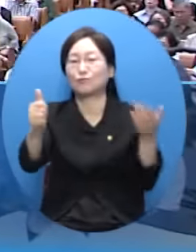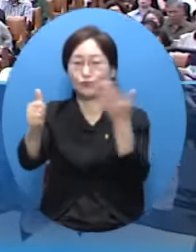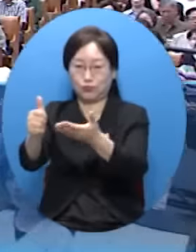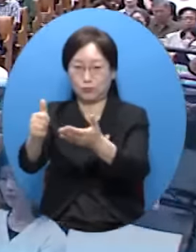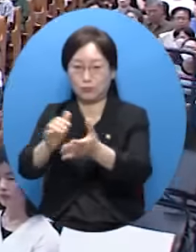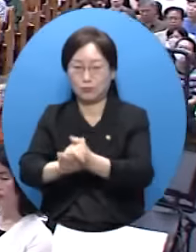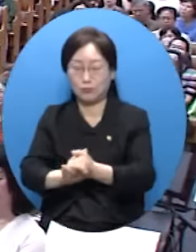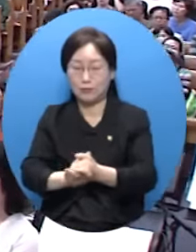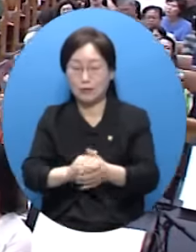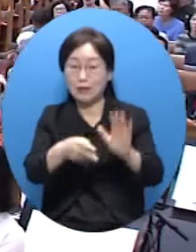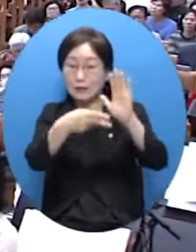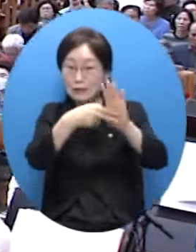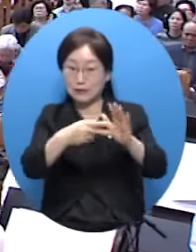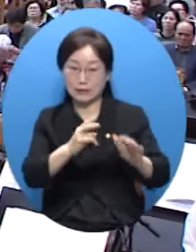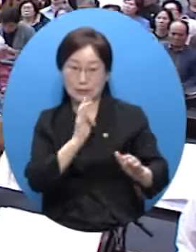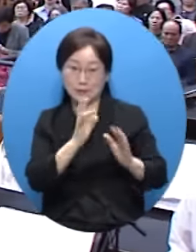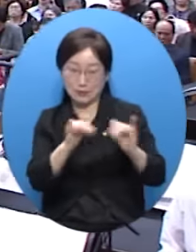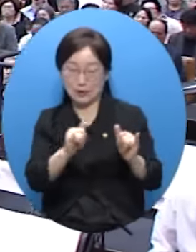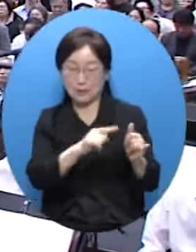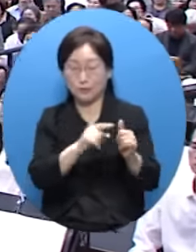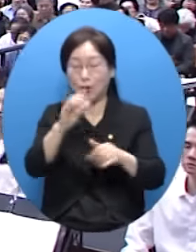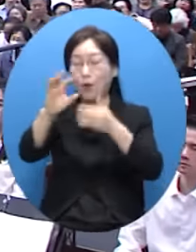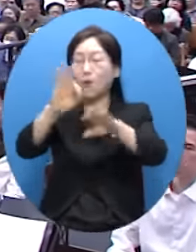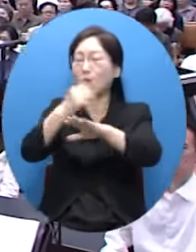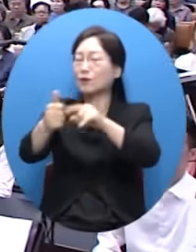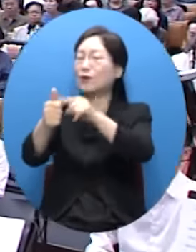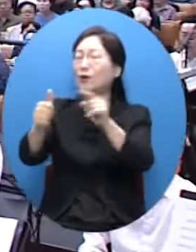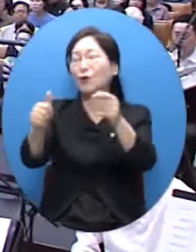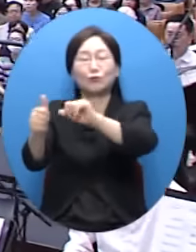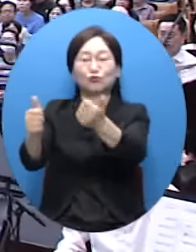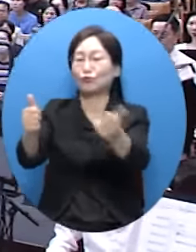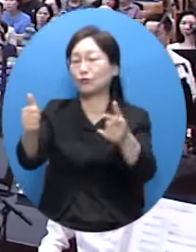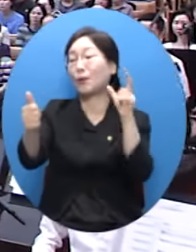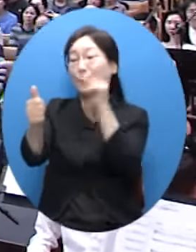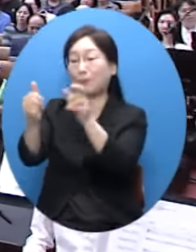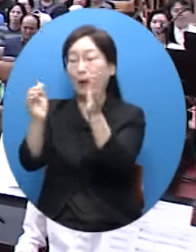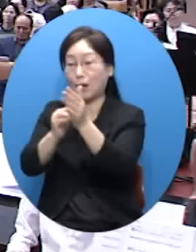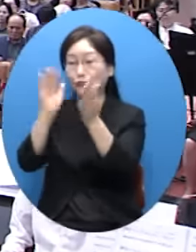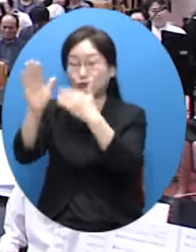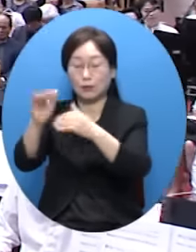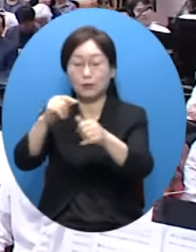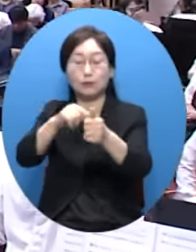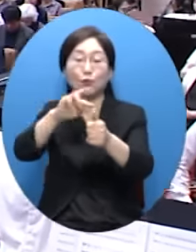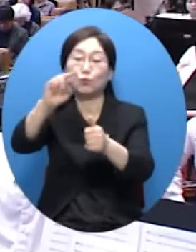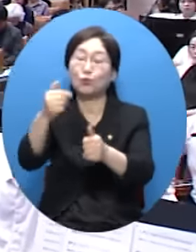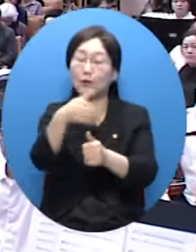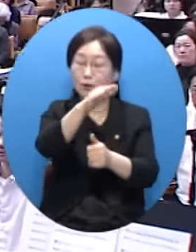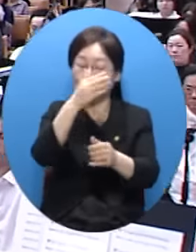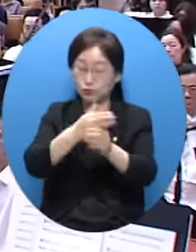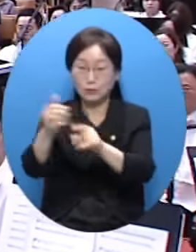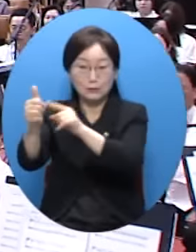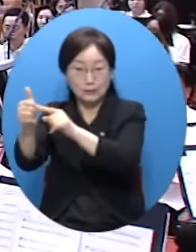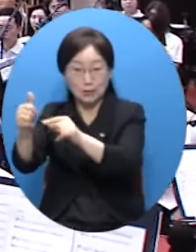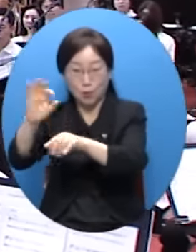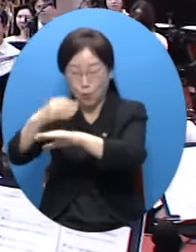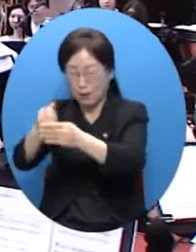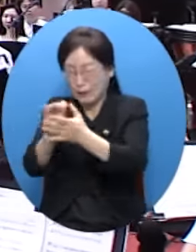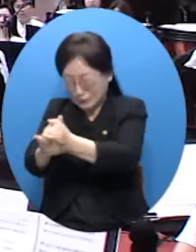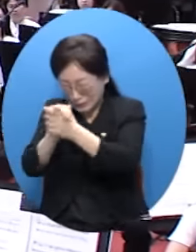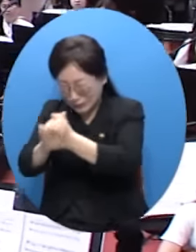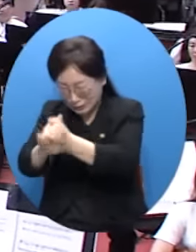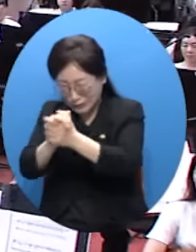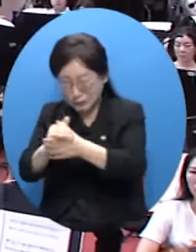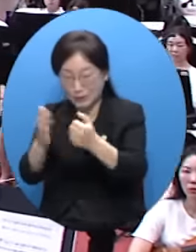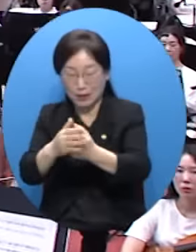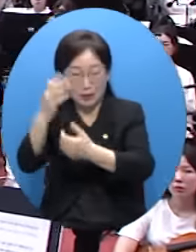지금 이사야가 이제 왕이 곧 죽겠다고 말하고 이제 내려가는데 얼마나 주 앞에 눈물로 가득이 됐든지 다시